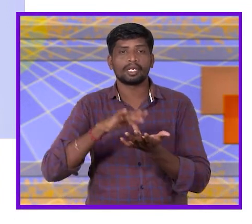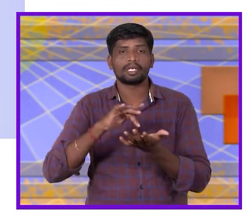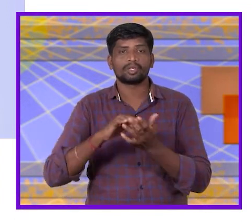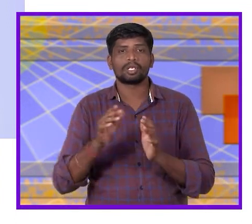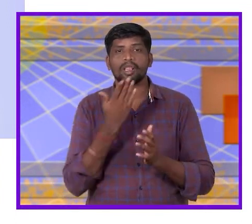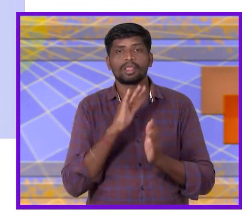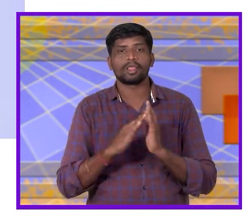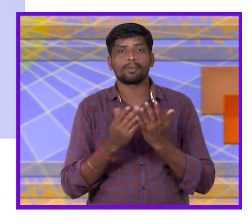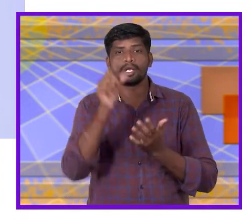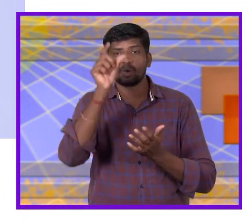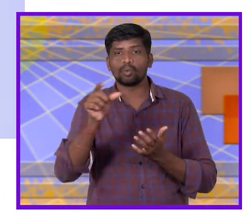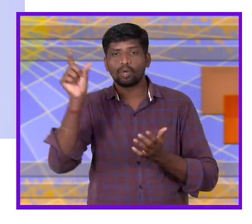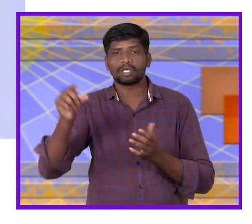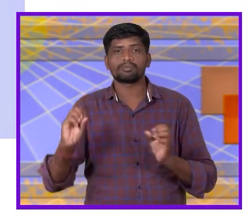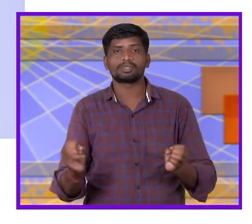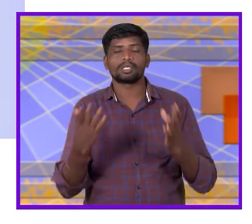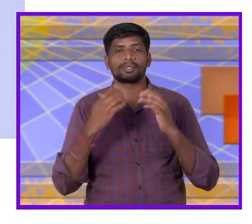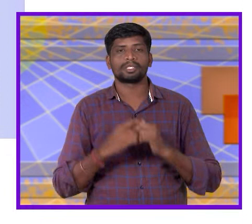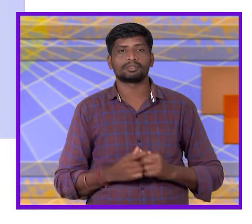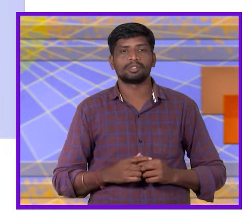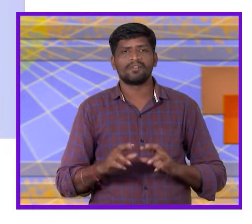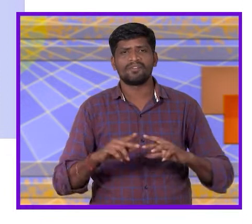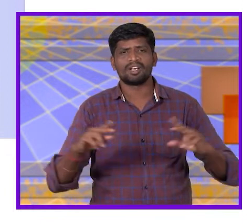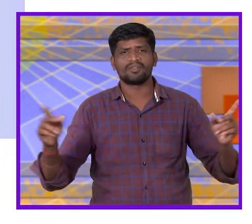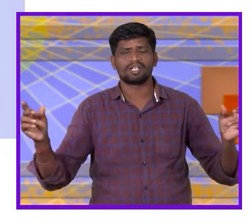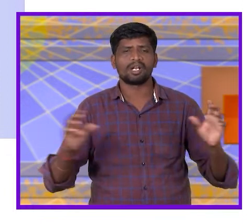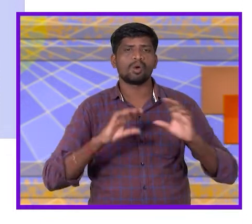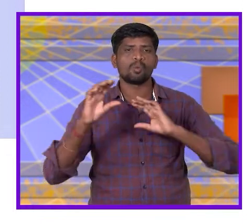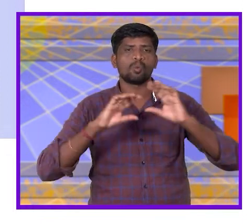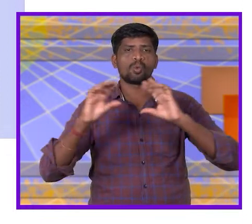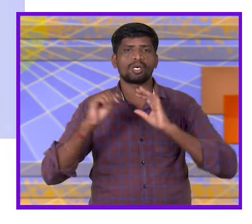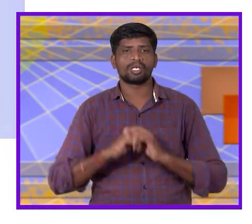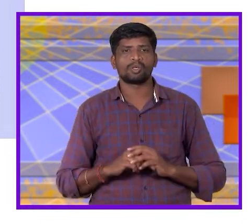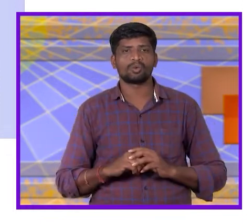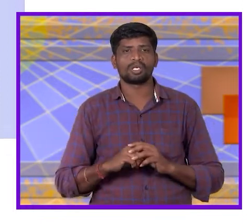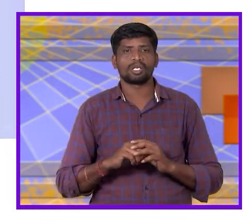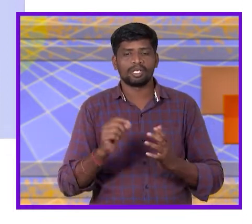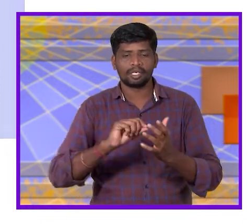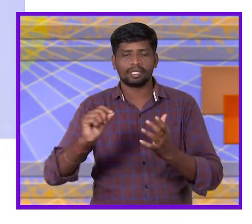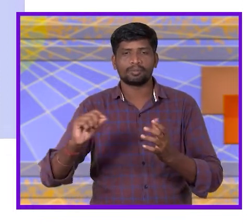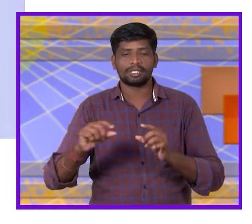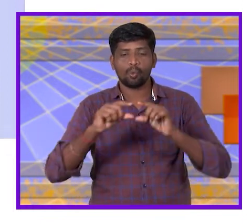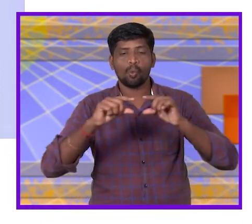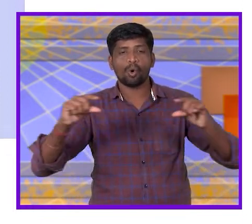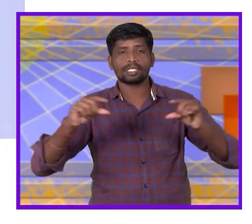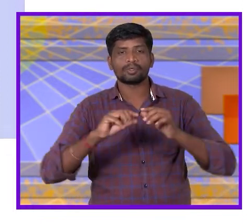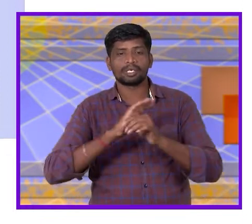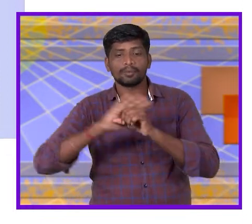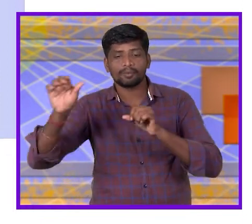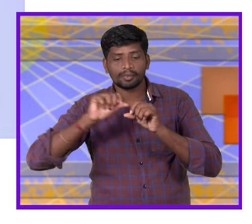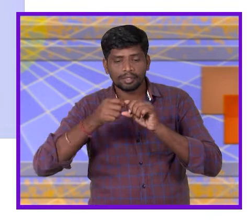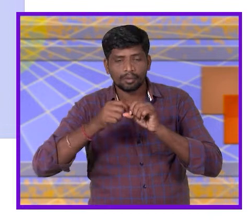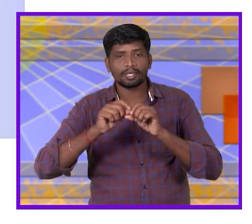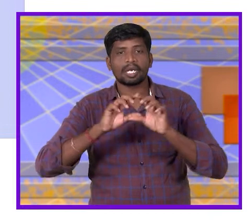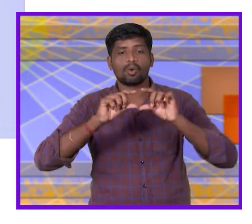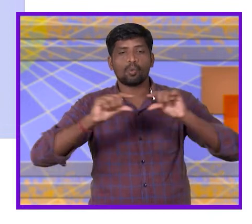நூலகம் செயல்பட்டு கொண்டு இருக்கிறது. இங்கே பல்வேறு மொழிகளில் எழுதப்பட்ட ஓலைச்சுவடிகள்